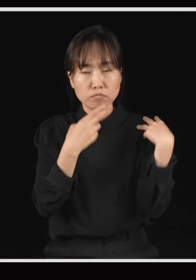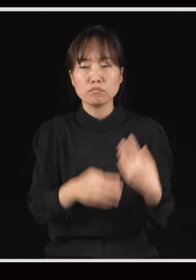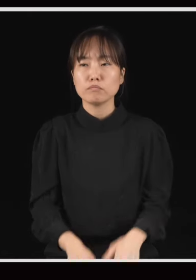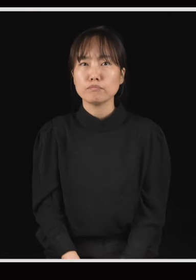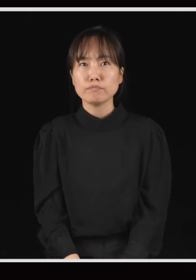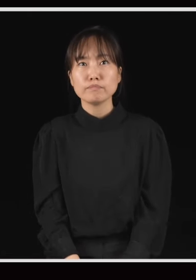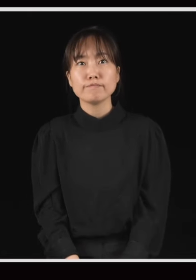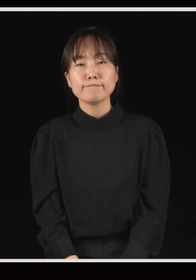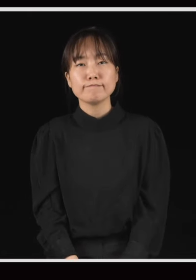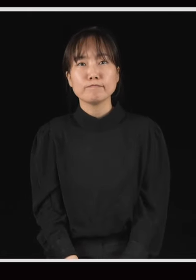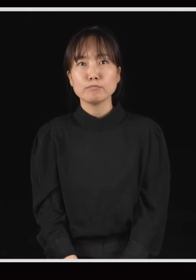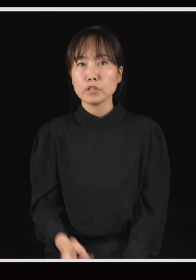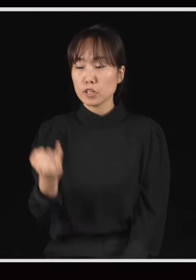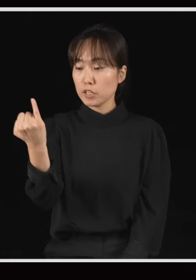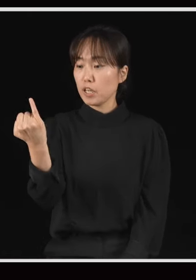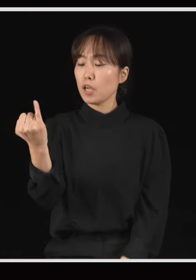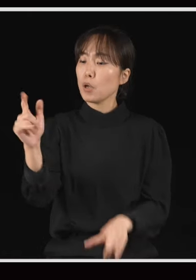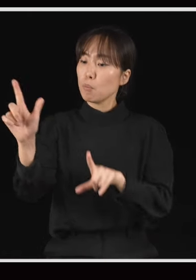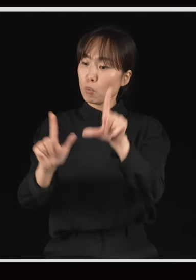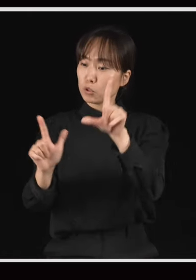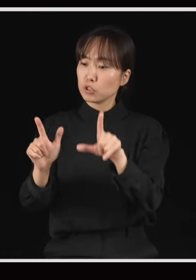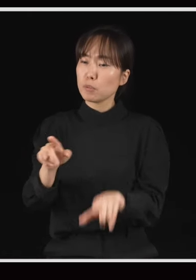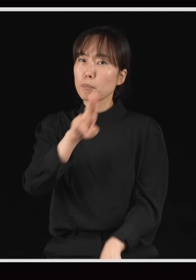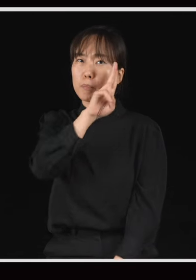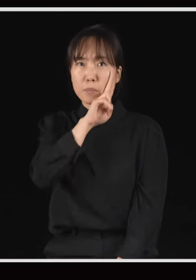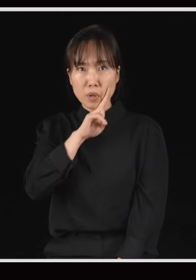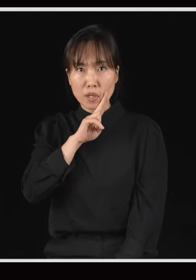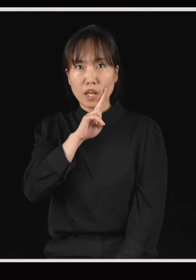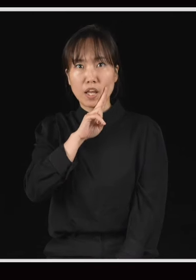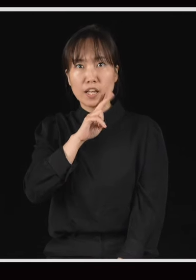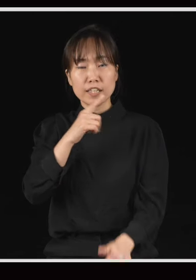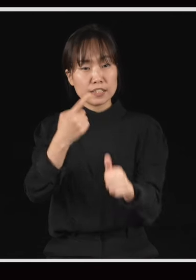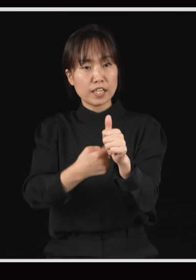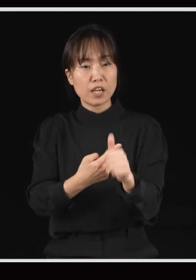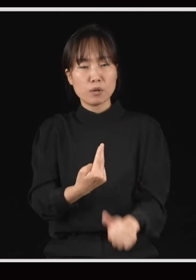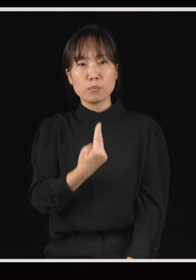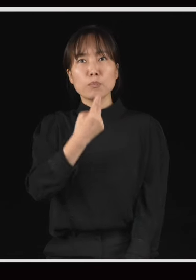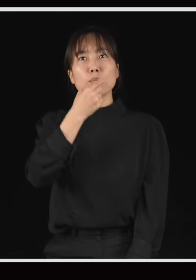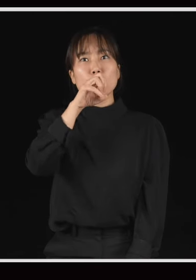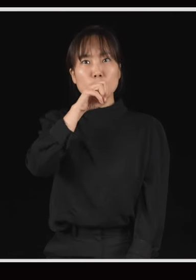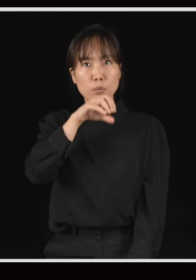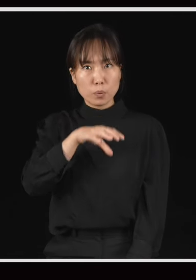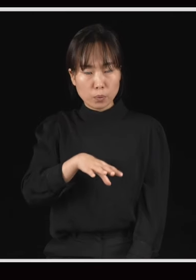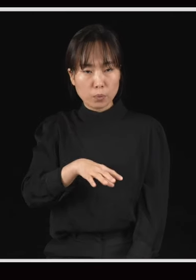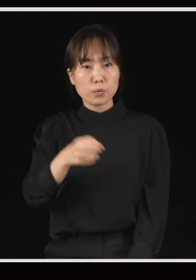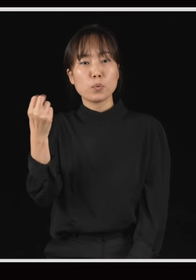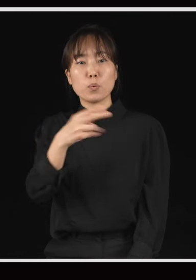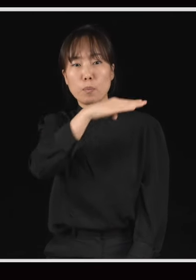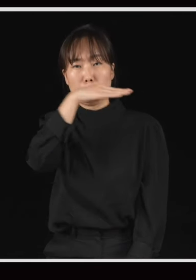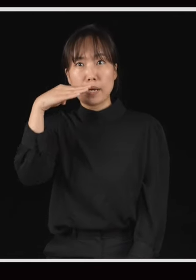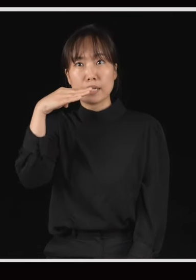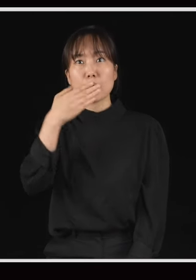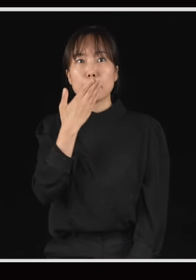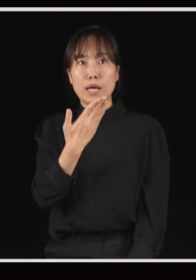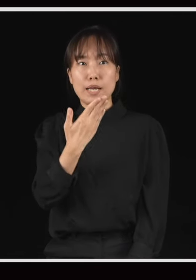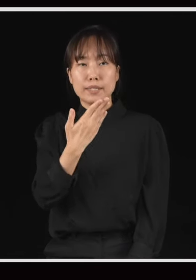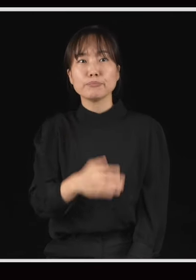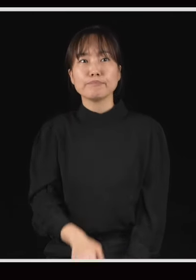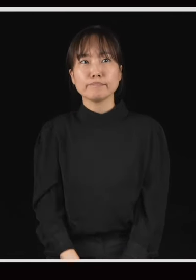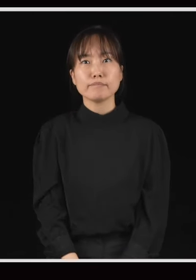모양이 되지도 않은 거고요. 전체적으로 긴장이 없는 자세가 되는 거죠. 저런 자세로 서게 되면 호흡이